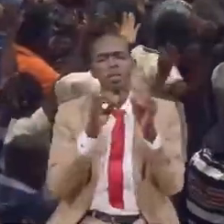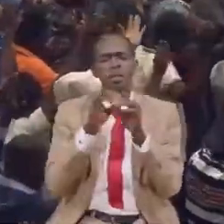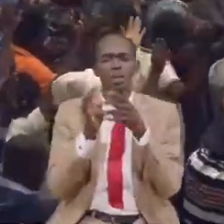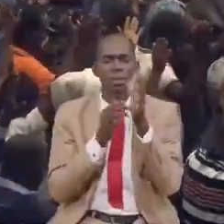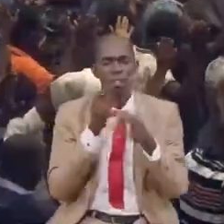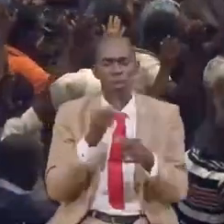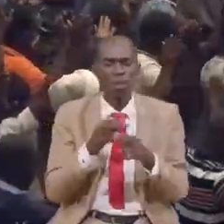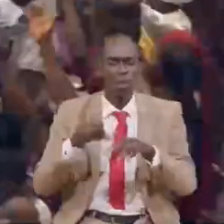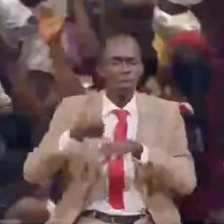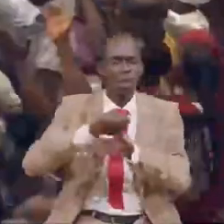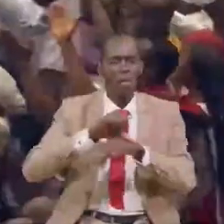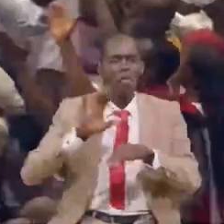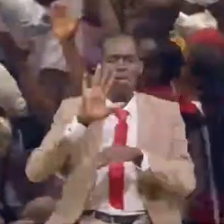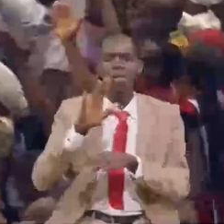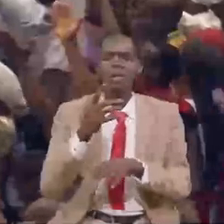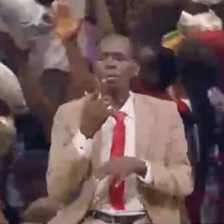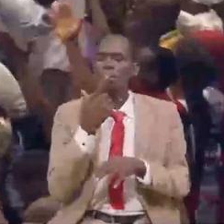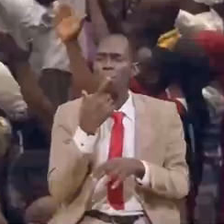oint leur langue,